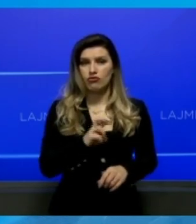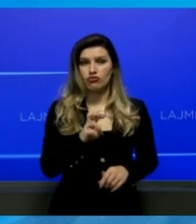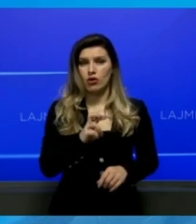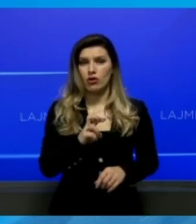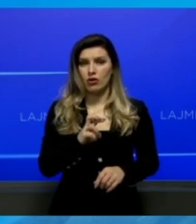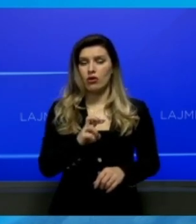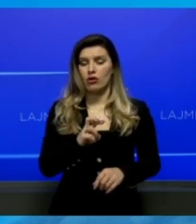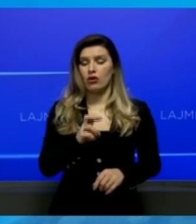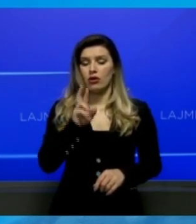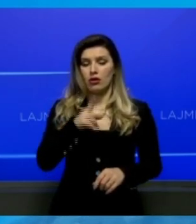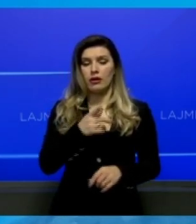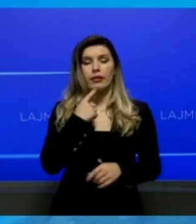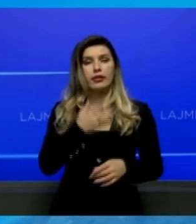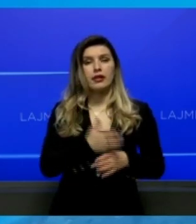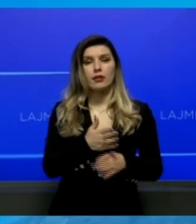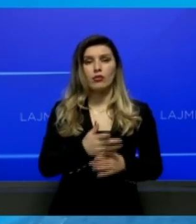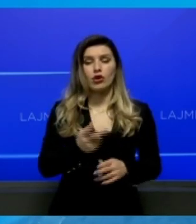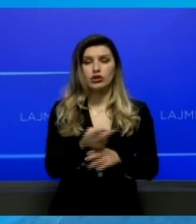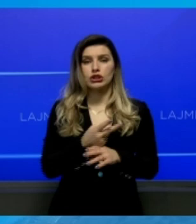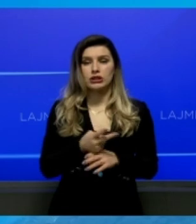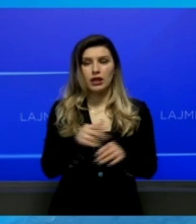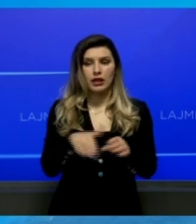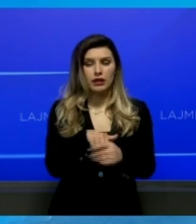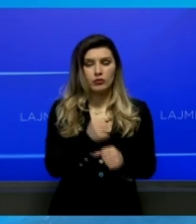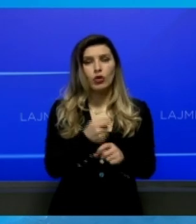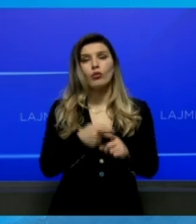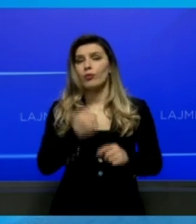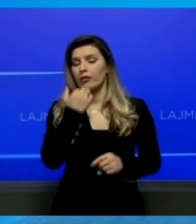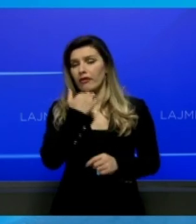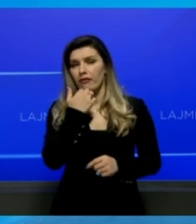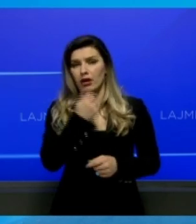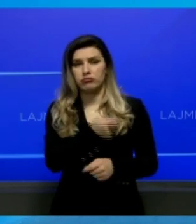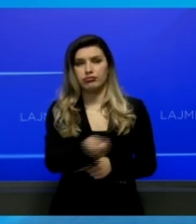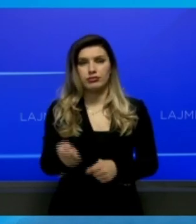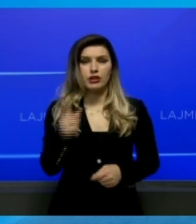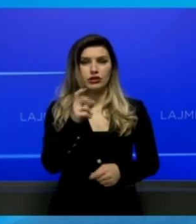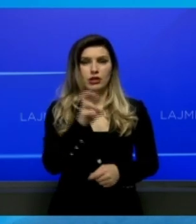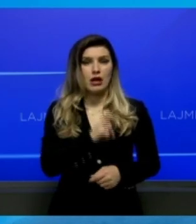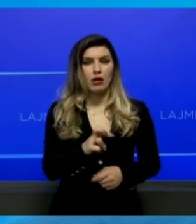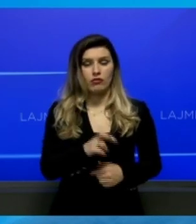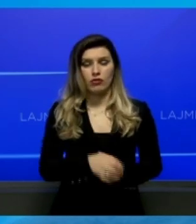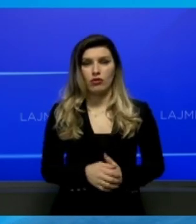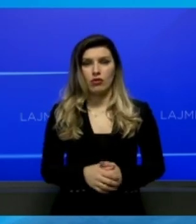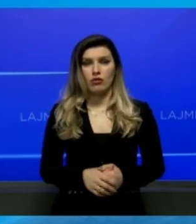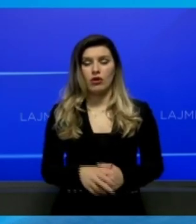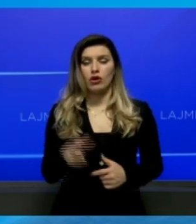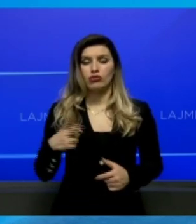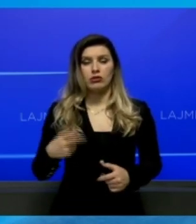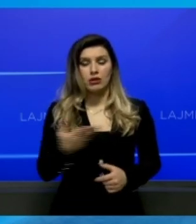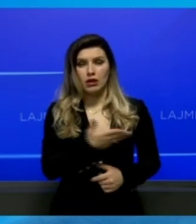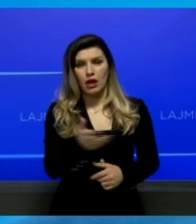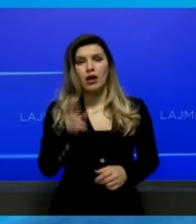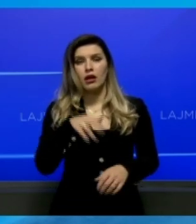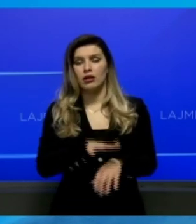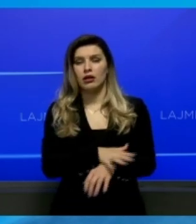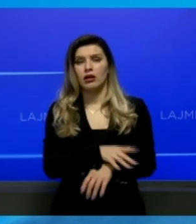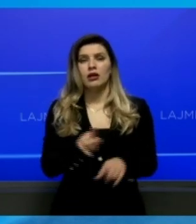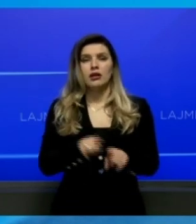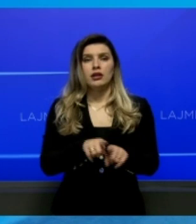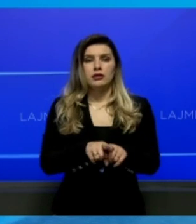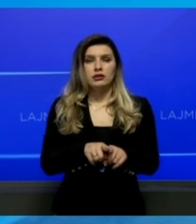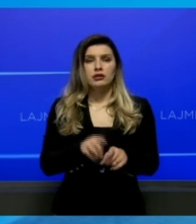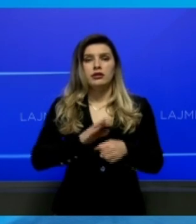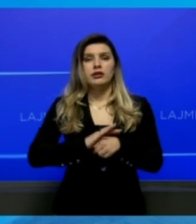në sektorin publik dhe në sektorin privat. Qytetarët tanë ndjehen të diskriminuar, mjafton të